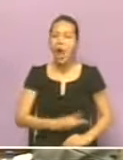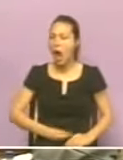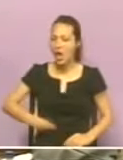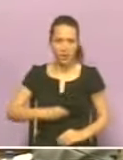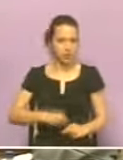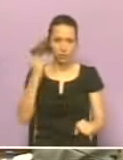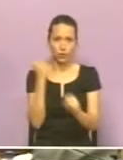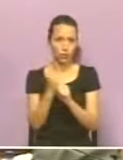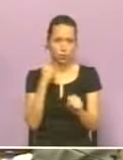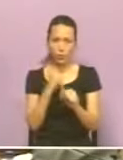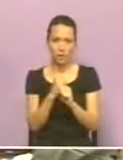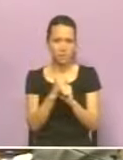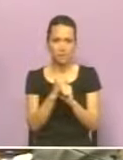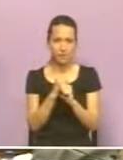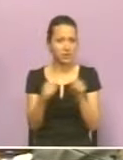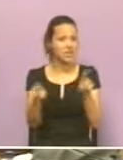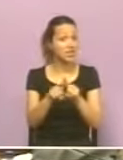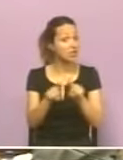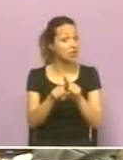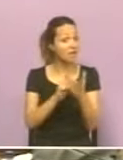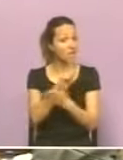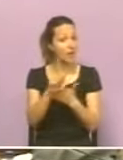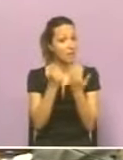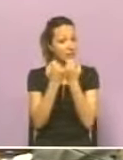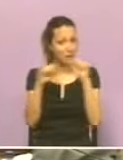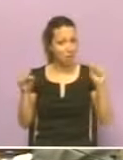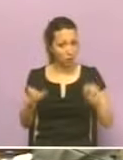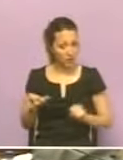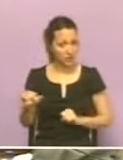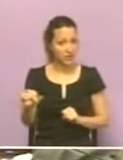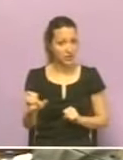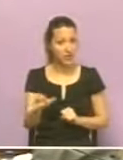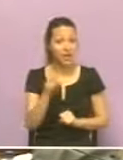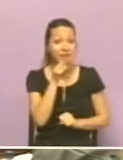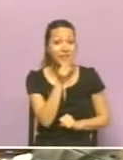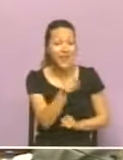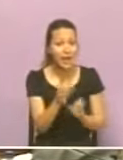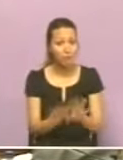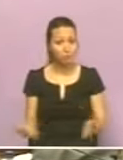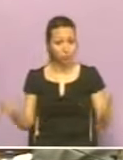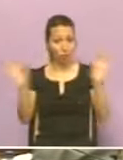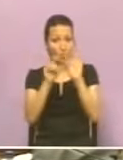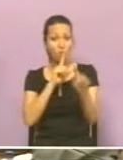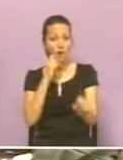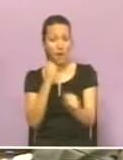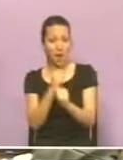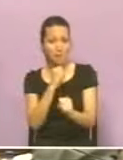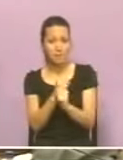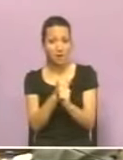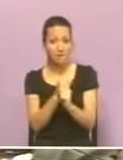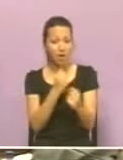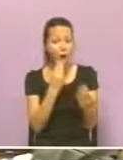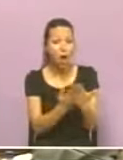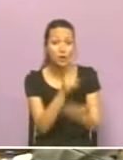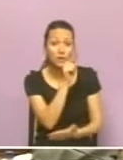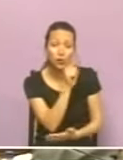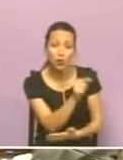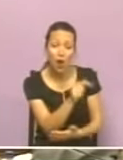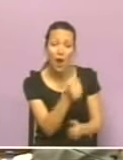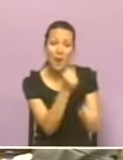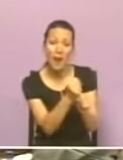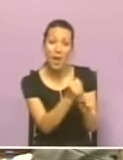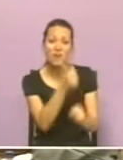urađen. Isto za vreme Demokratske stranke. Dakle, taj projekat koji je tada napravljen i na osnovu toga napravljena